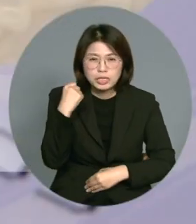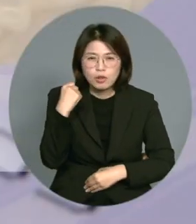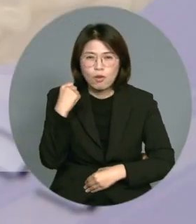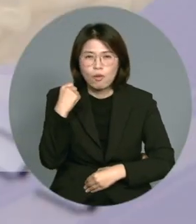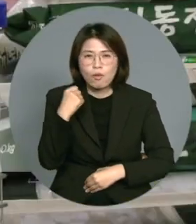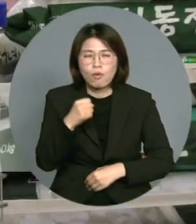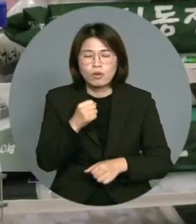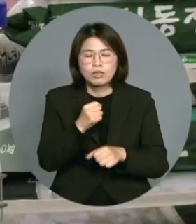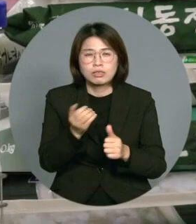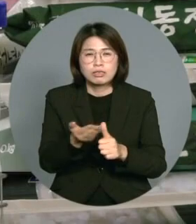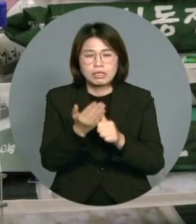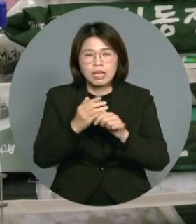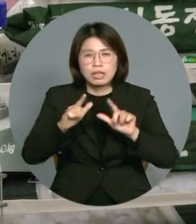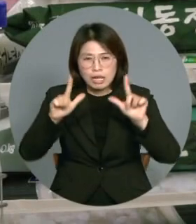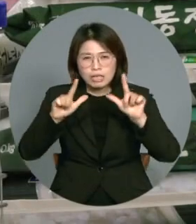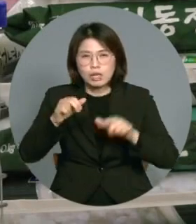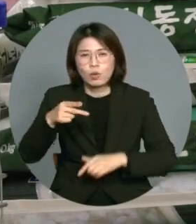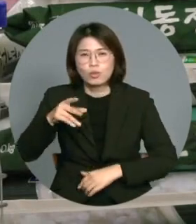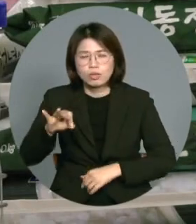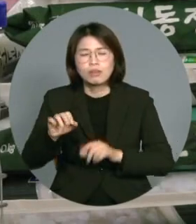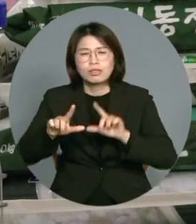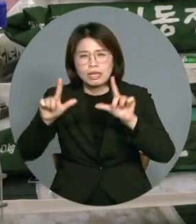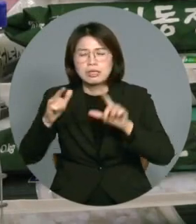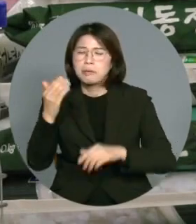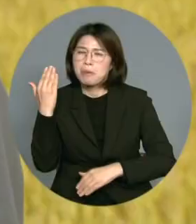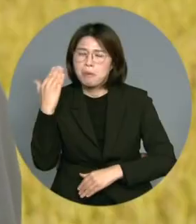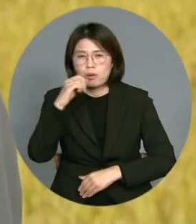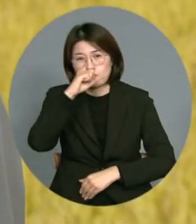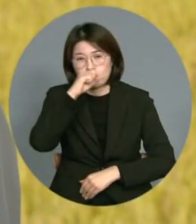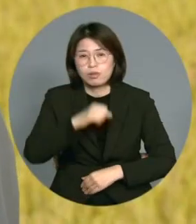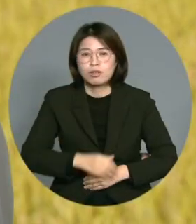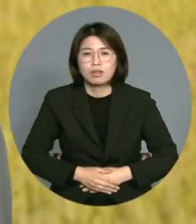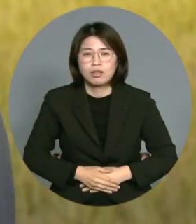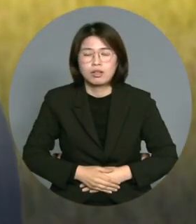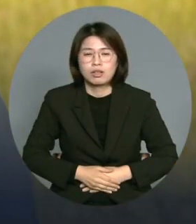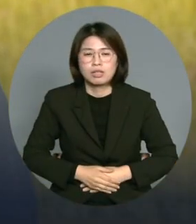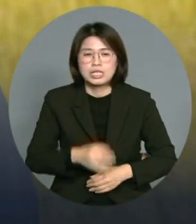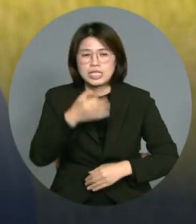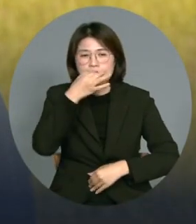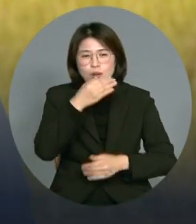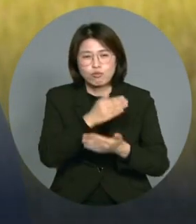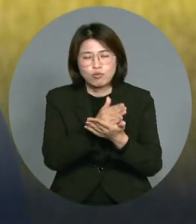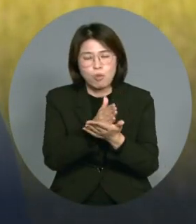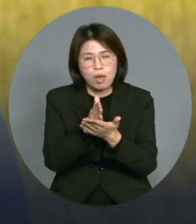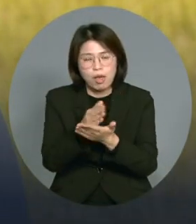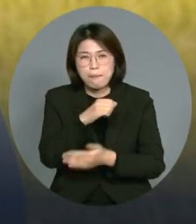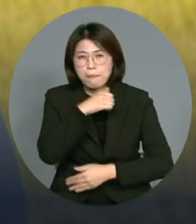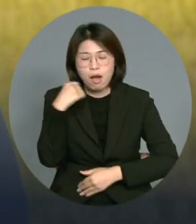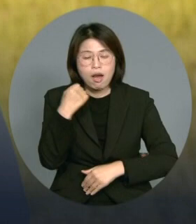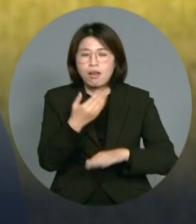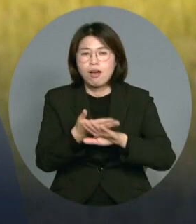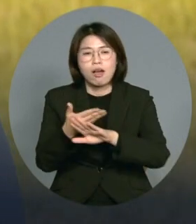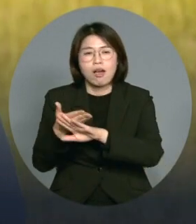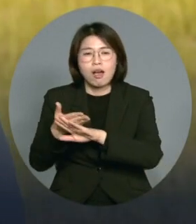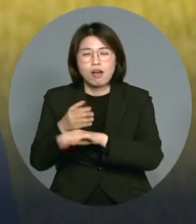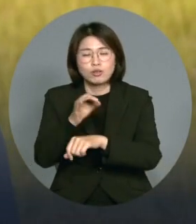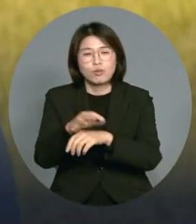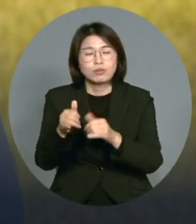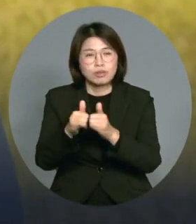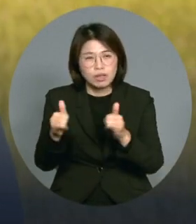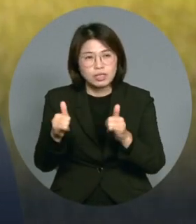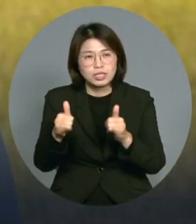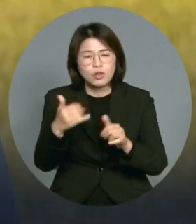도정 날짜는 가능한 최근 것이 좋습니다. 쌀 품종마다 고유의 밥맛을 가지고 있습니다.